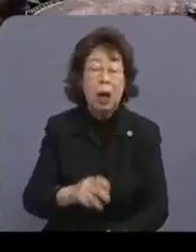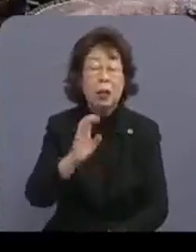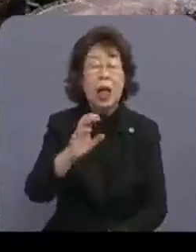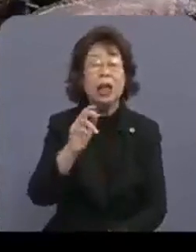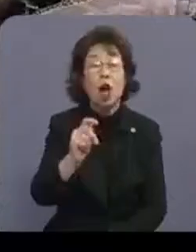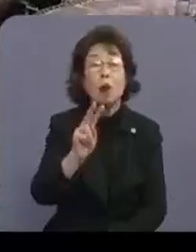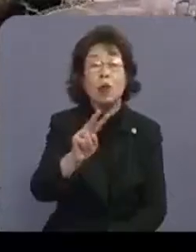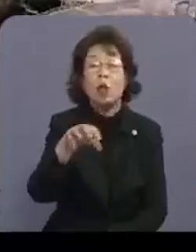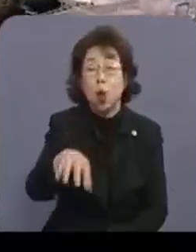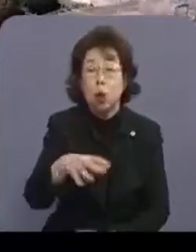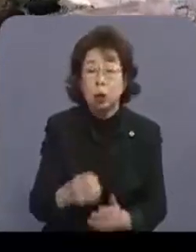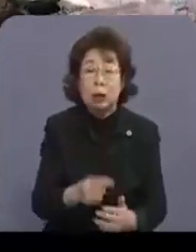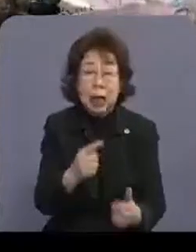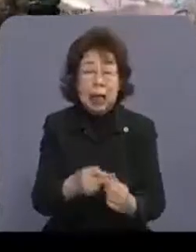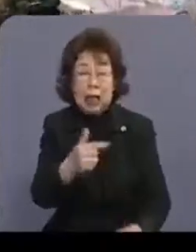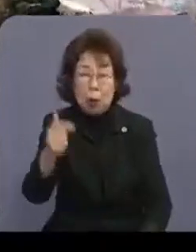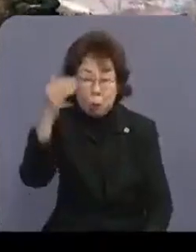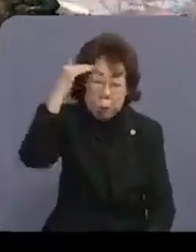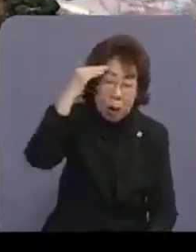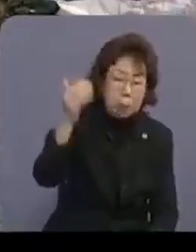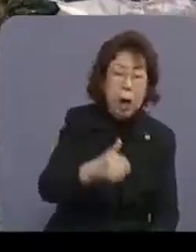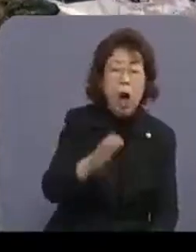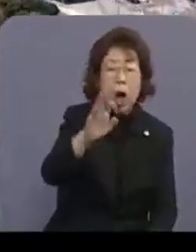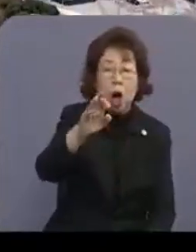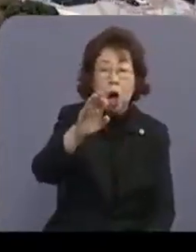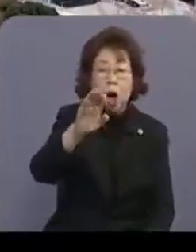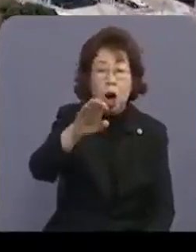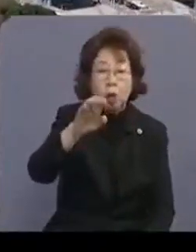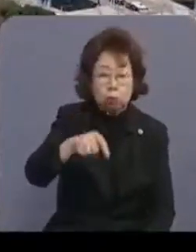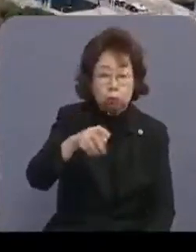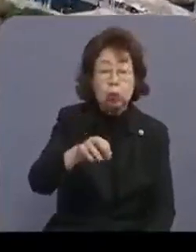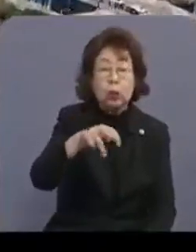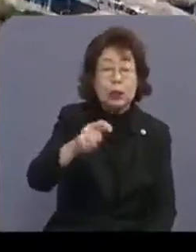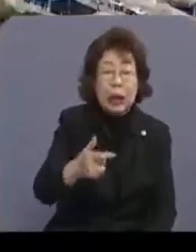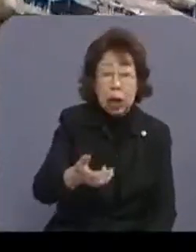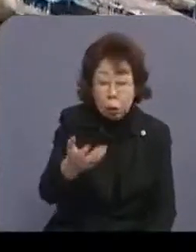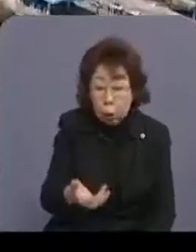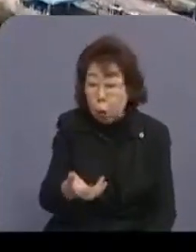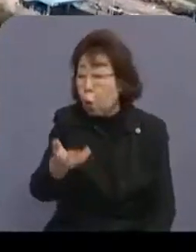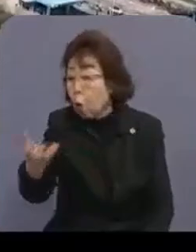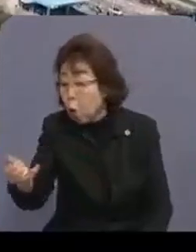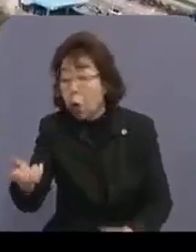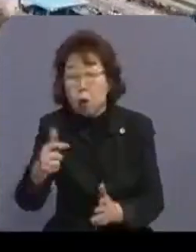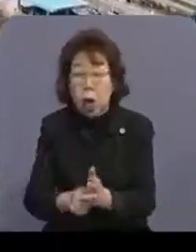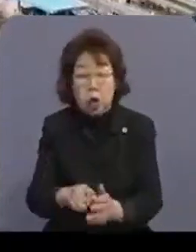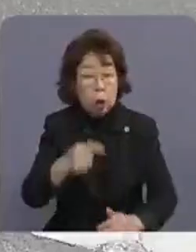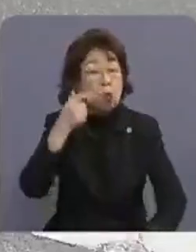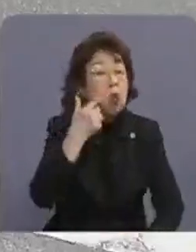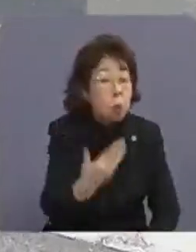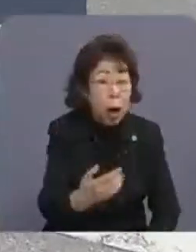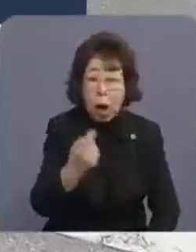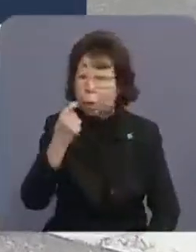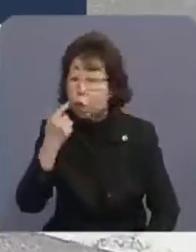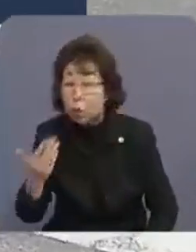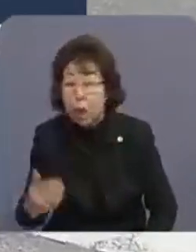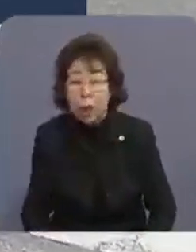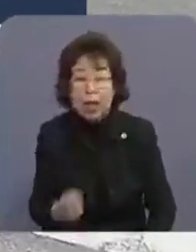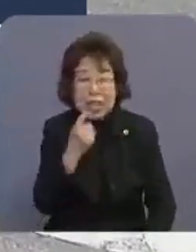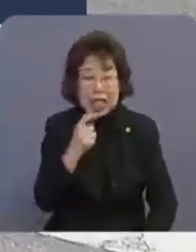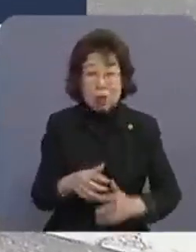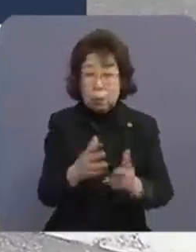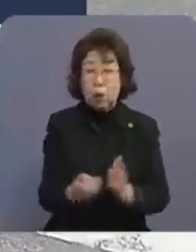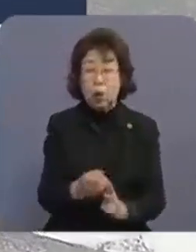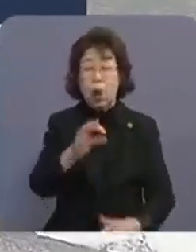사업 가장 큰 걸림돌인 풍산공장 부지 이전 법부터 여야 후보에게 물었습니다 더불어민주당